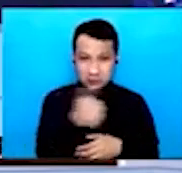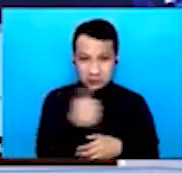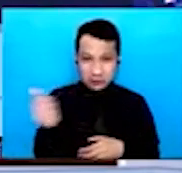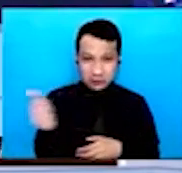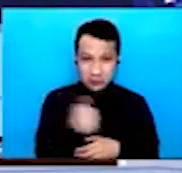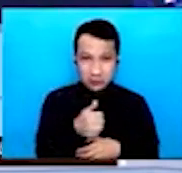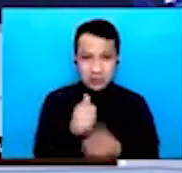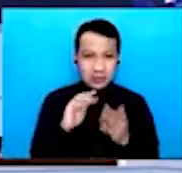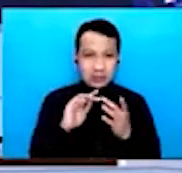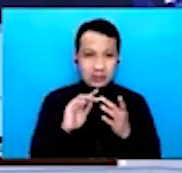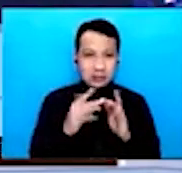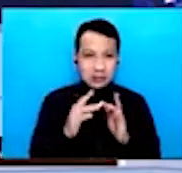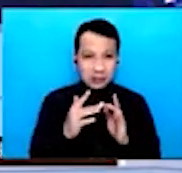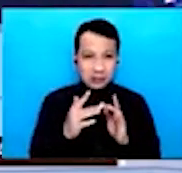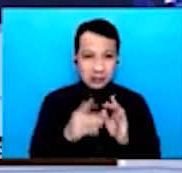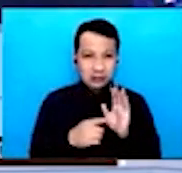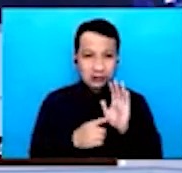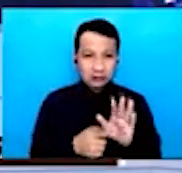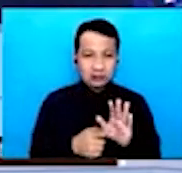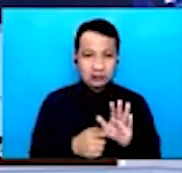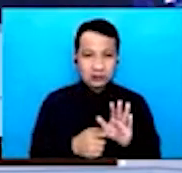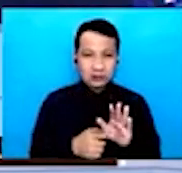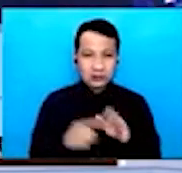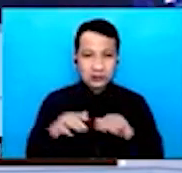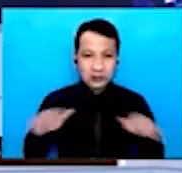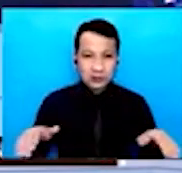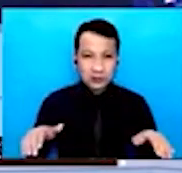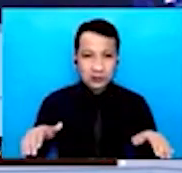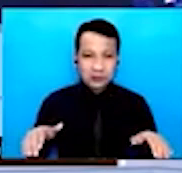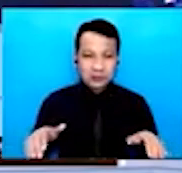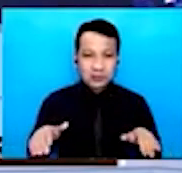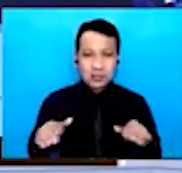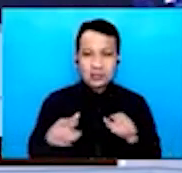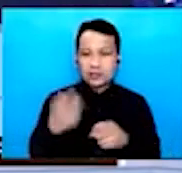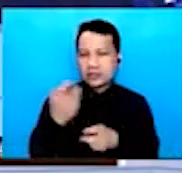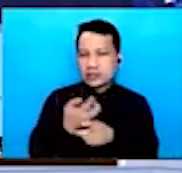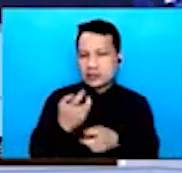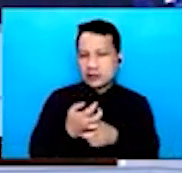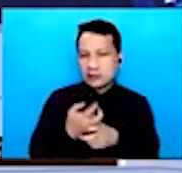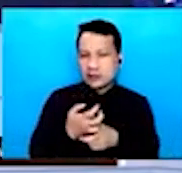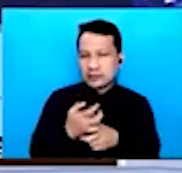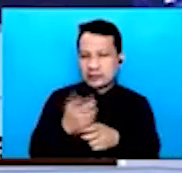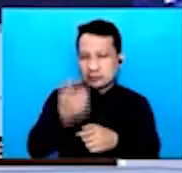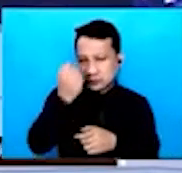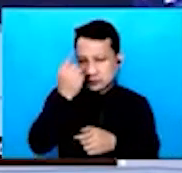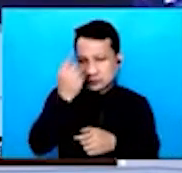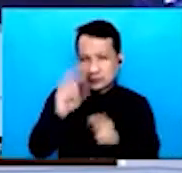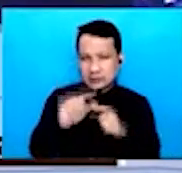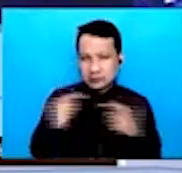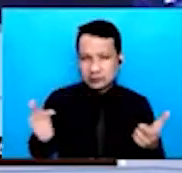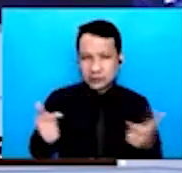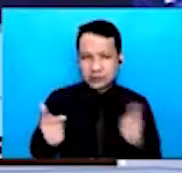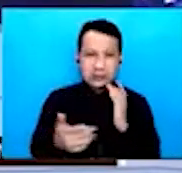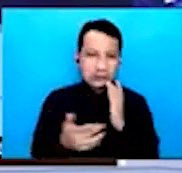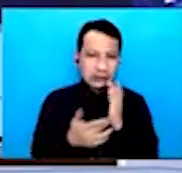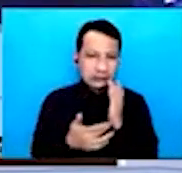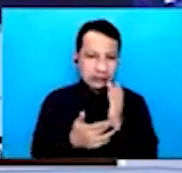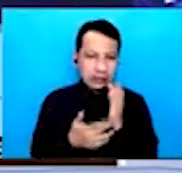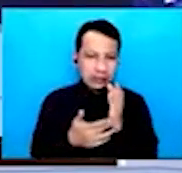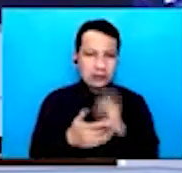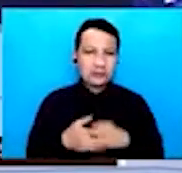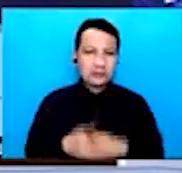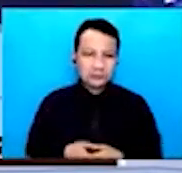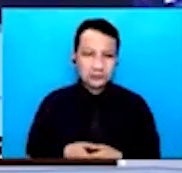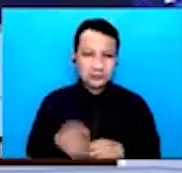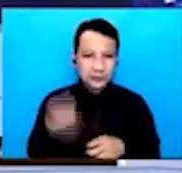internet access, child care, language barrier at technical difficulties. Inalam din ng Johns Hopkins ang